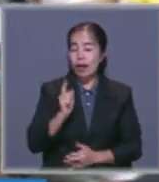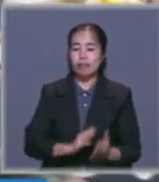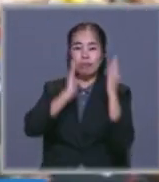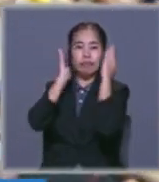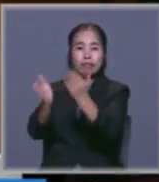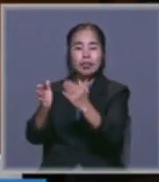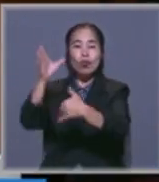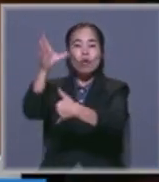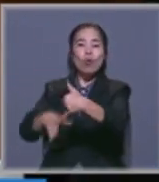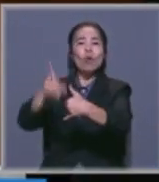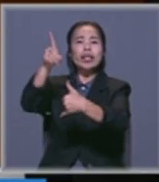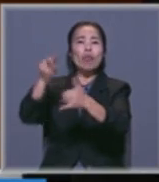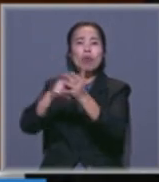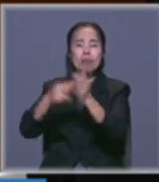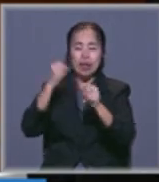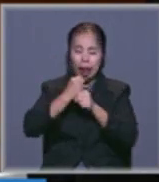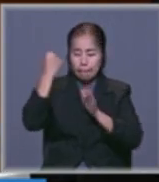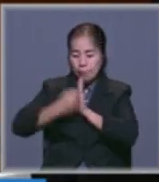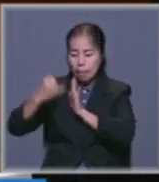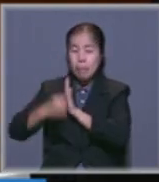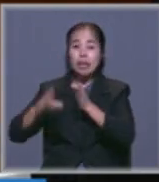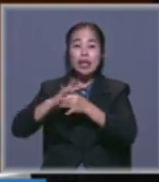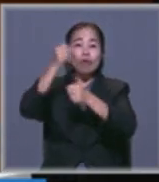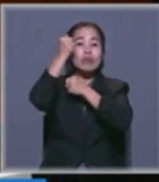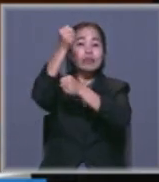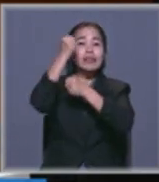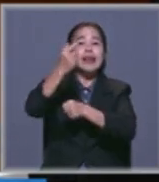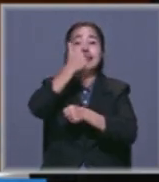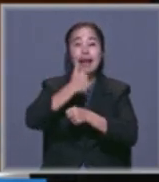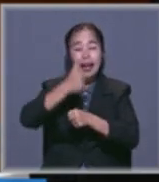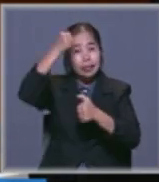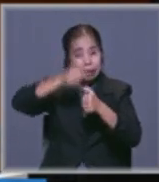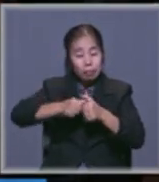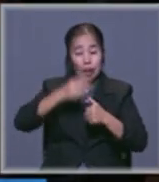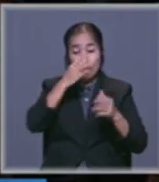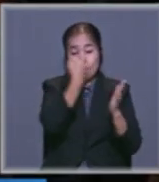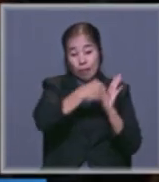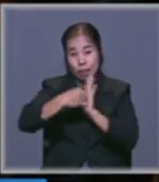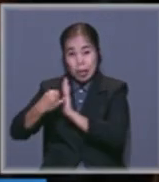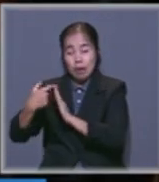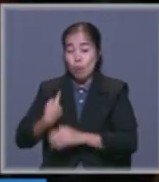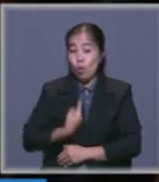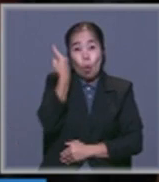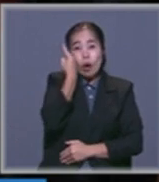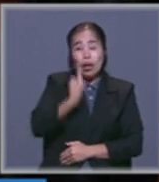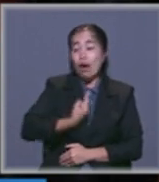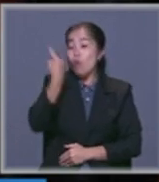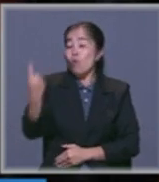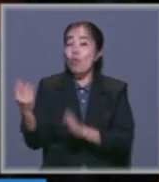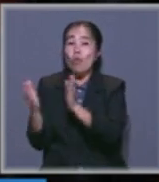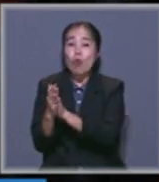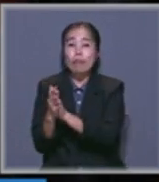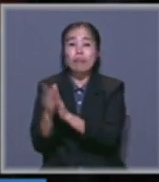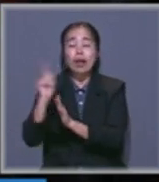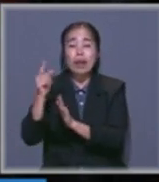ศ์เพียงคนเดียวในผู้ต้องหาทั้งหมดที่เกี่ยวข้องกับคดีบุกที่ประชุมอาเซียนปี52ทิ้งไปทั้ง2เรื่องนี้